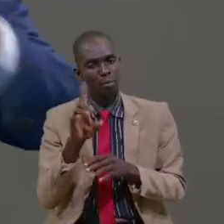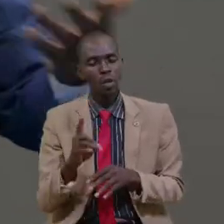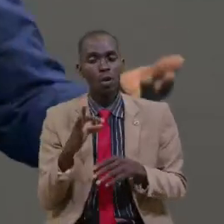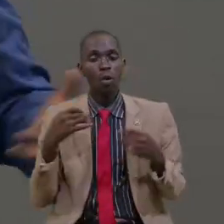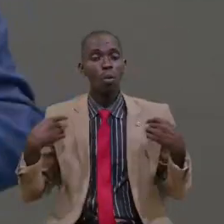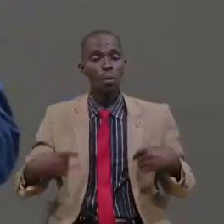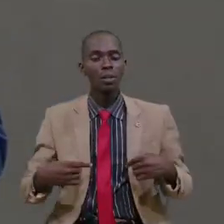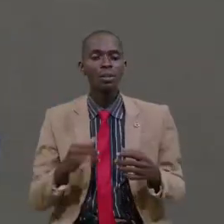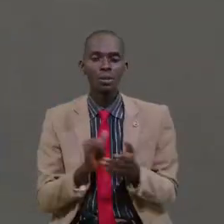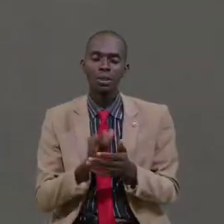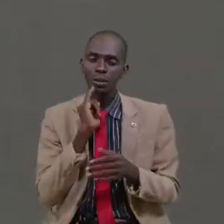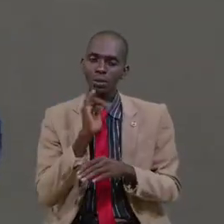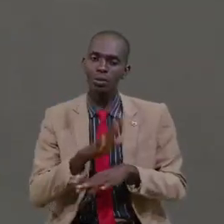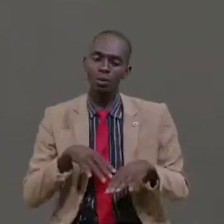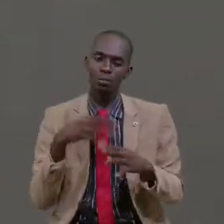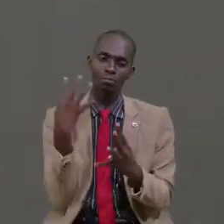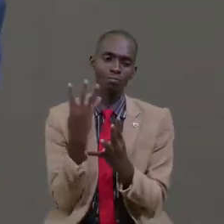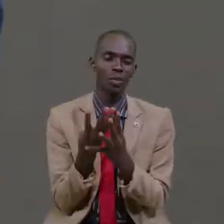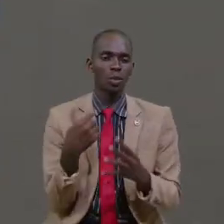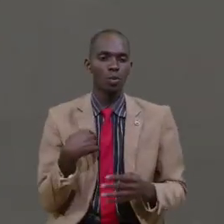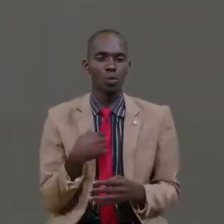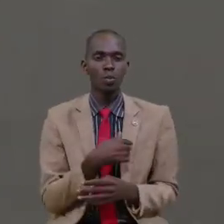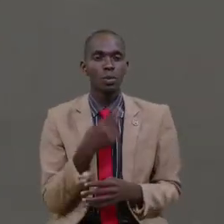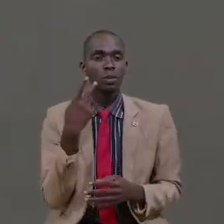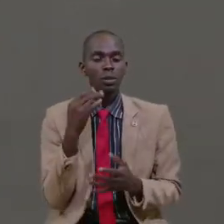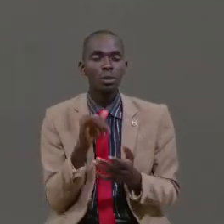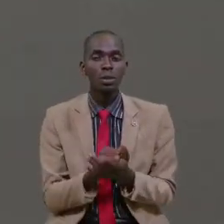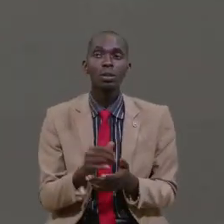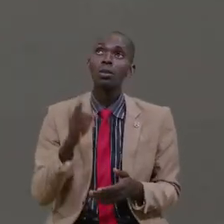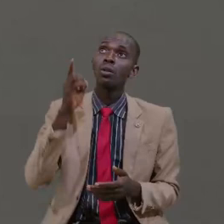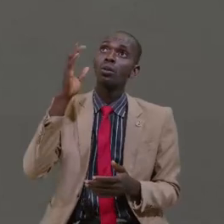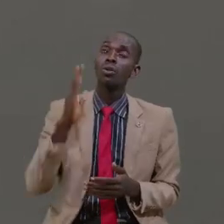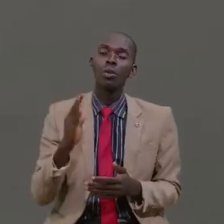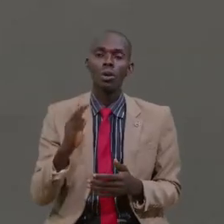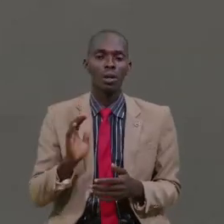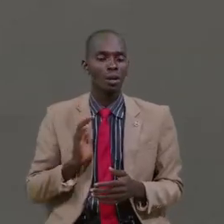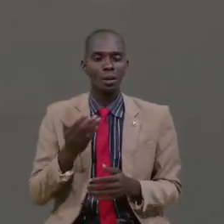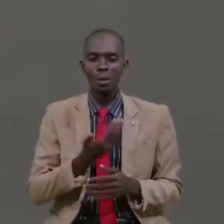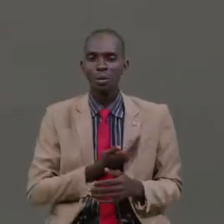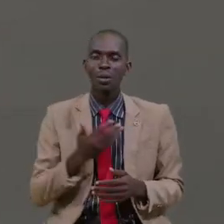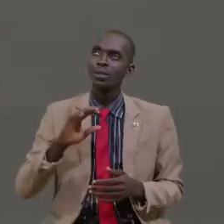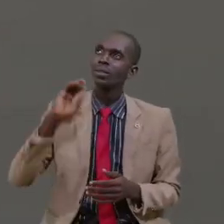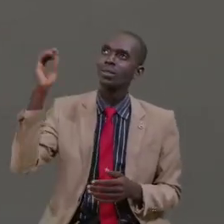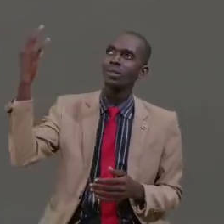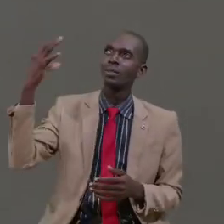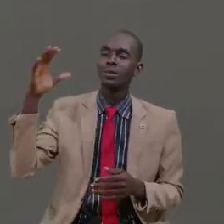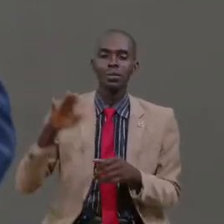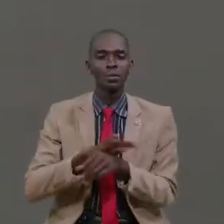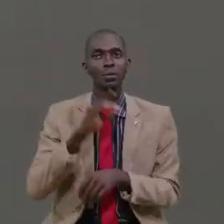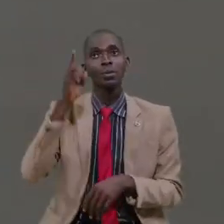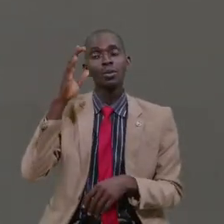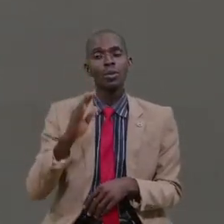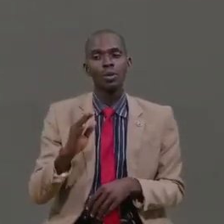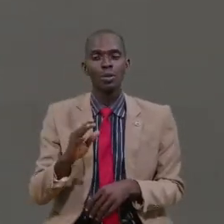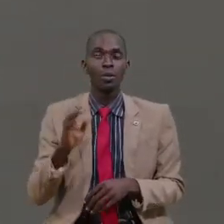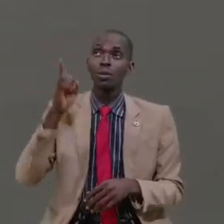d'affliction. Ça, c'est la captivité. Maintenant, on nous dit que l'Éternel, notre Dieu gracieux, notre Dieu,